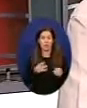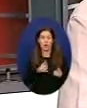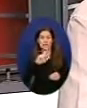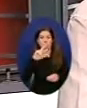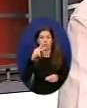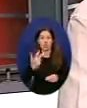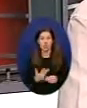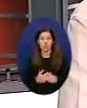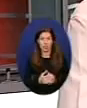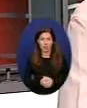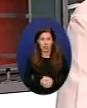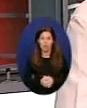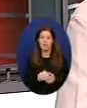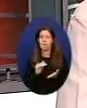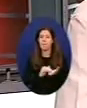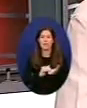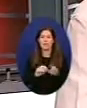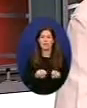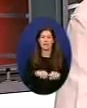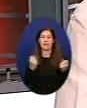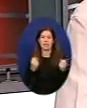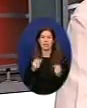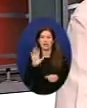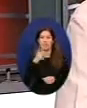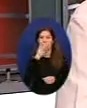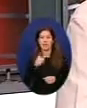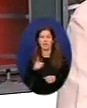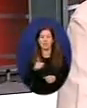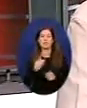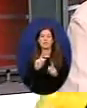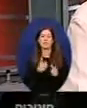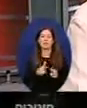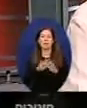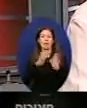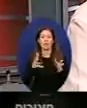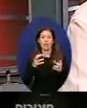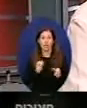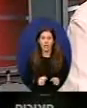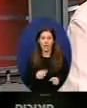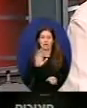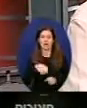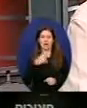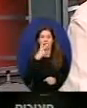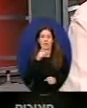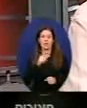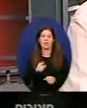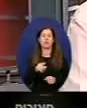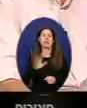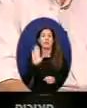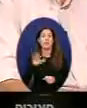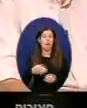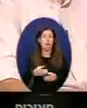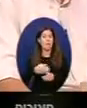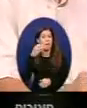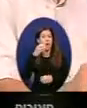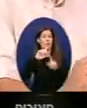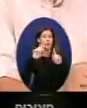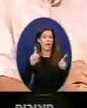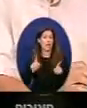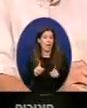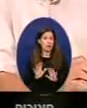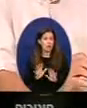ספיגה, עם מינימום של נזקים. ראינו את זה בצוק איתן. ראינו את זה בצוק איתן, ראינו את זה אפילו בעמוד ענן במידה מסוימת. לכן